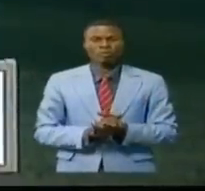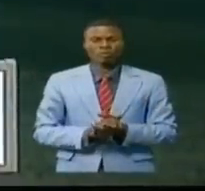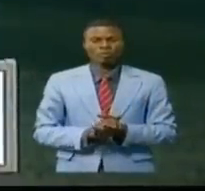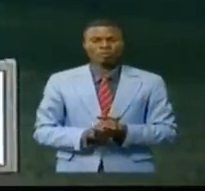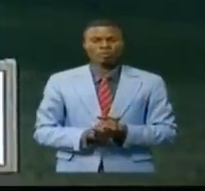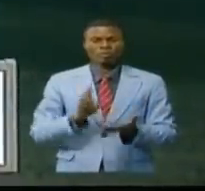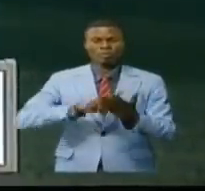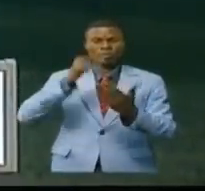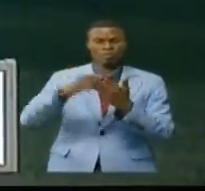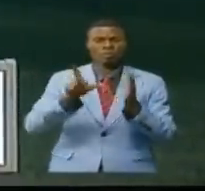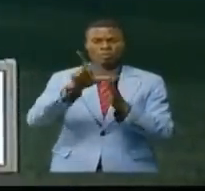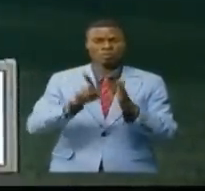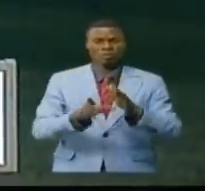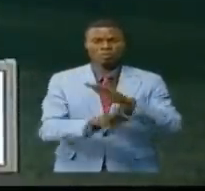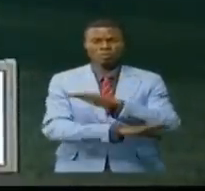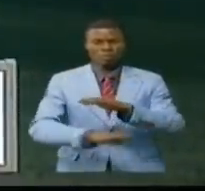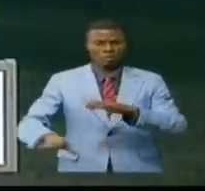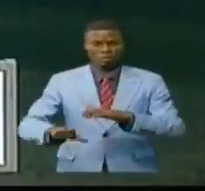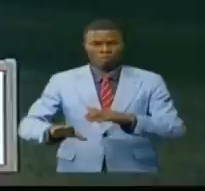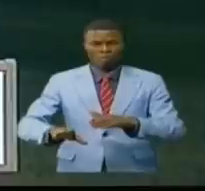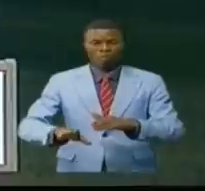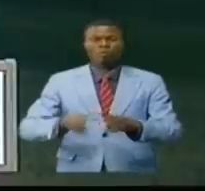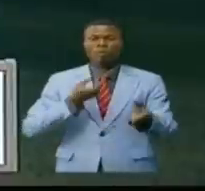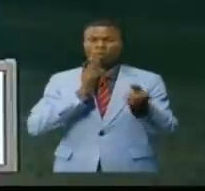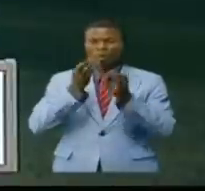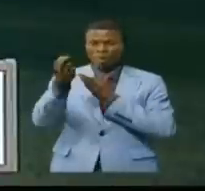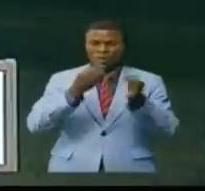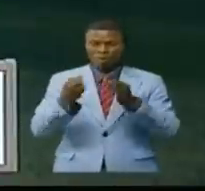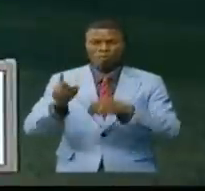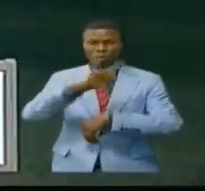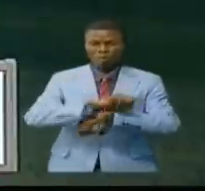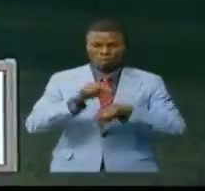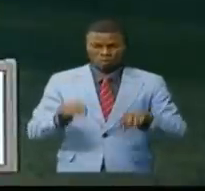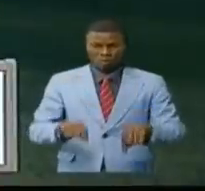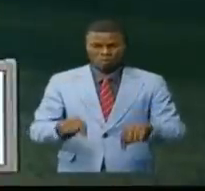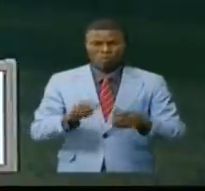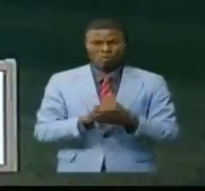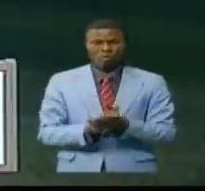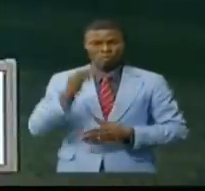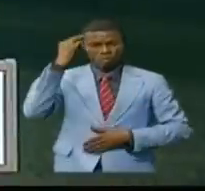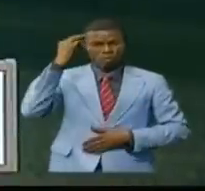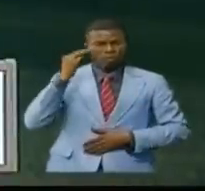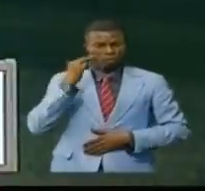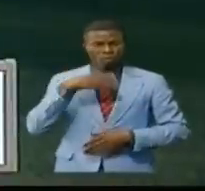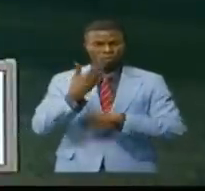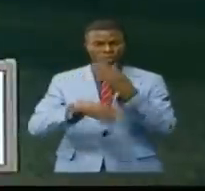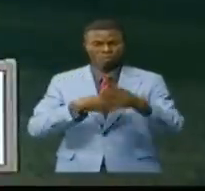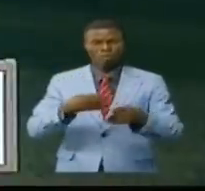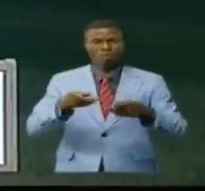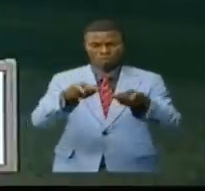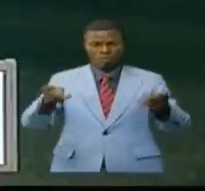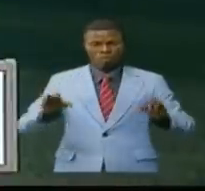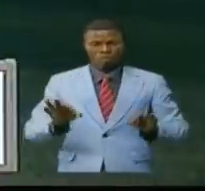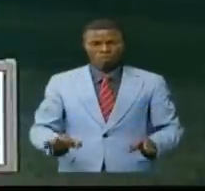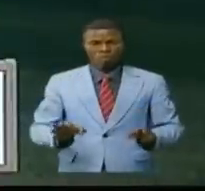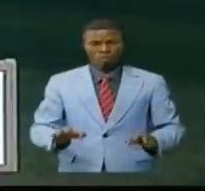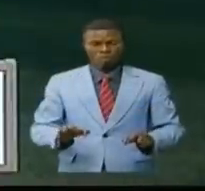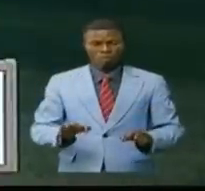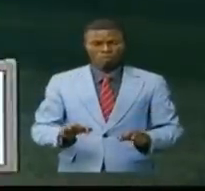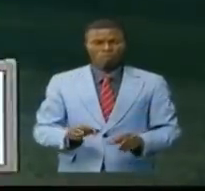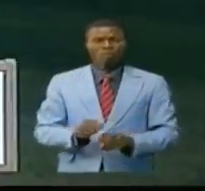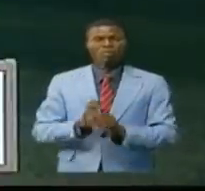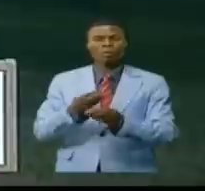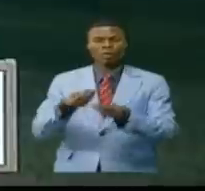Dernier projet de loi soumis au Conseil des ministres de ce jour. Le ministre des Affaires foncières a soumis